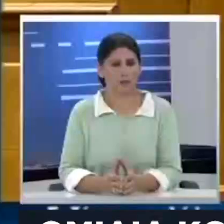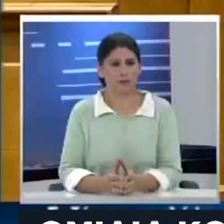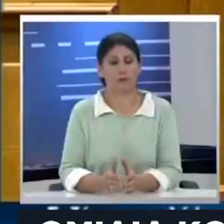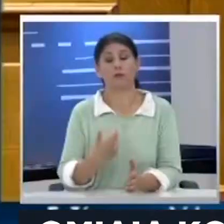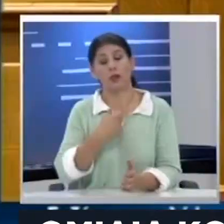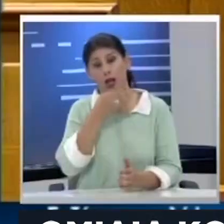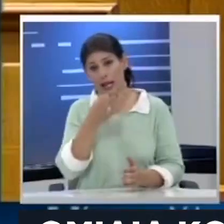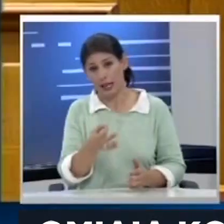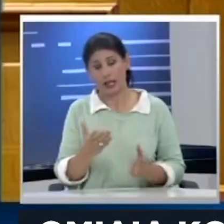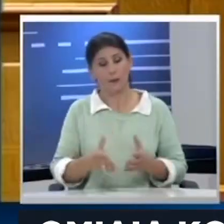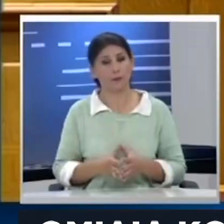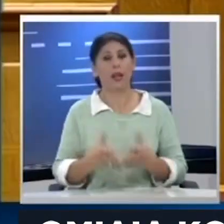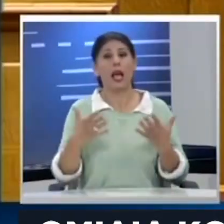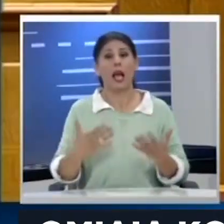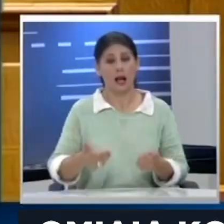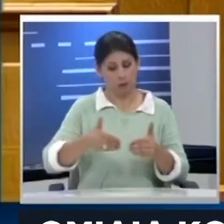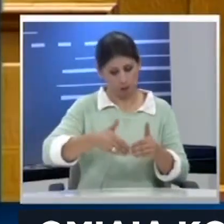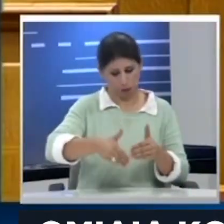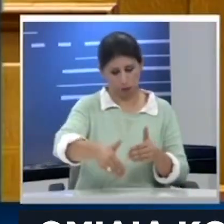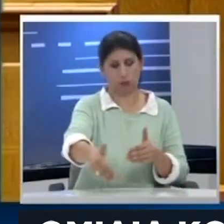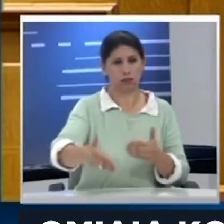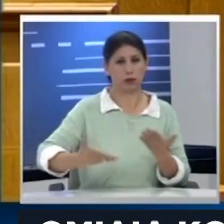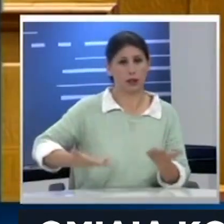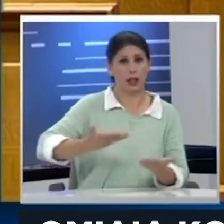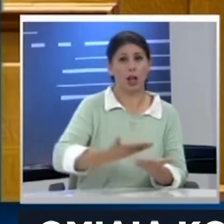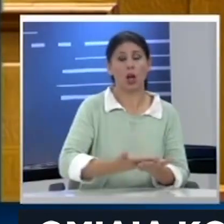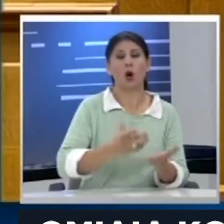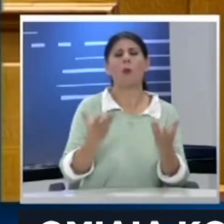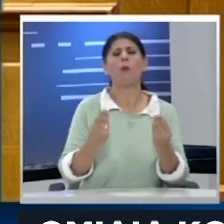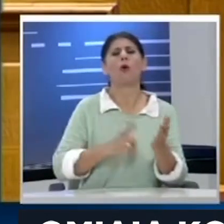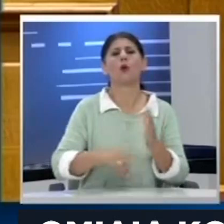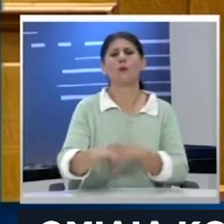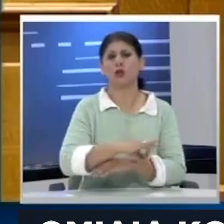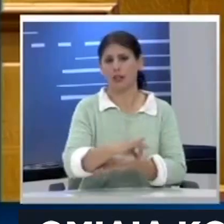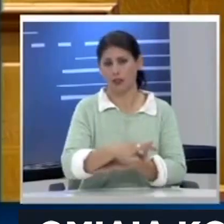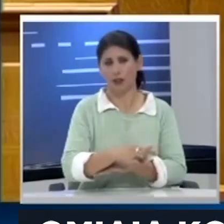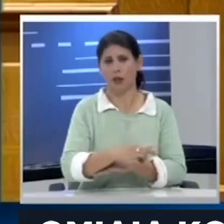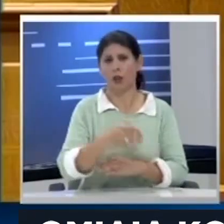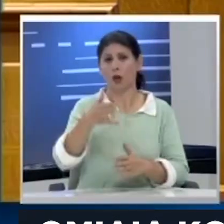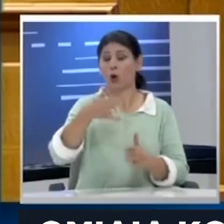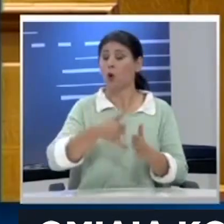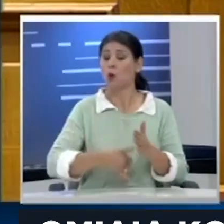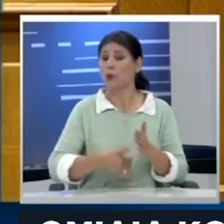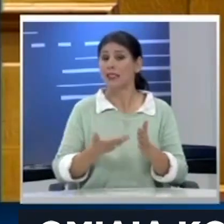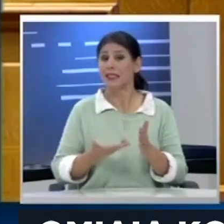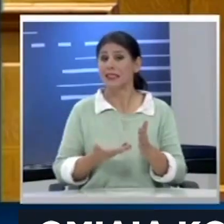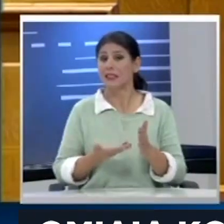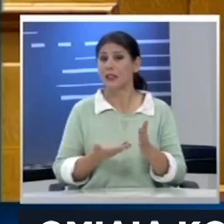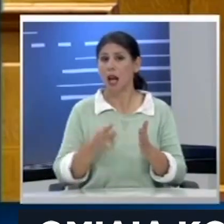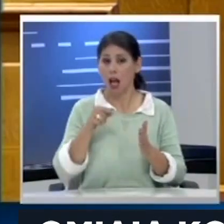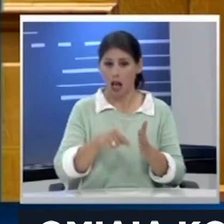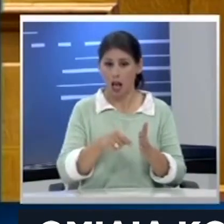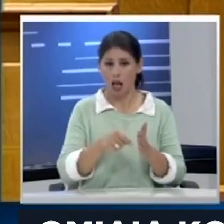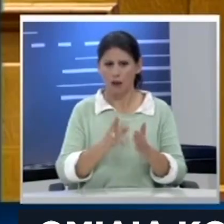Έλεγα λοιπόν ότι έχουμε την επικείμενη κατάθεση του πολυνομοσχεδίου, που στην ουσία συνιστά μια